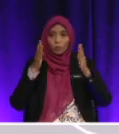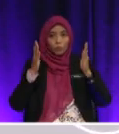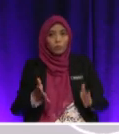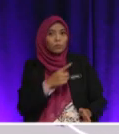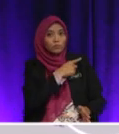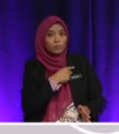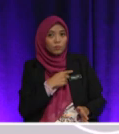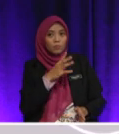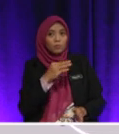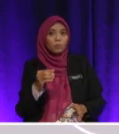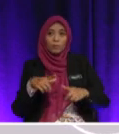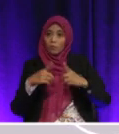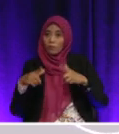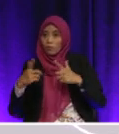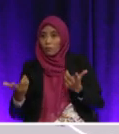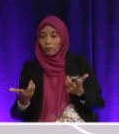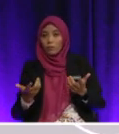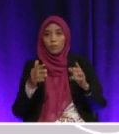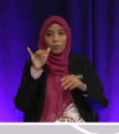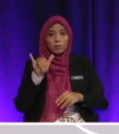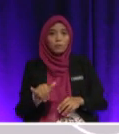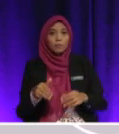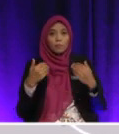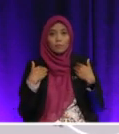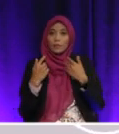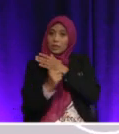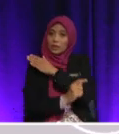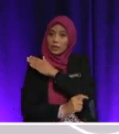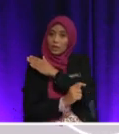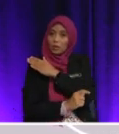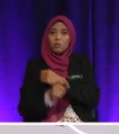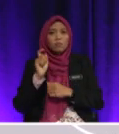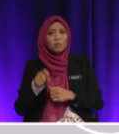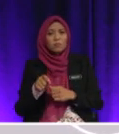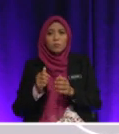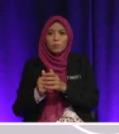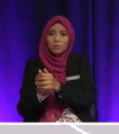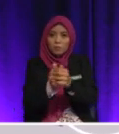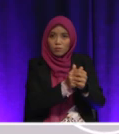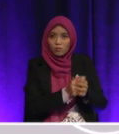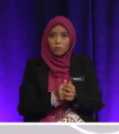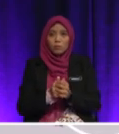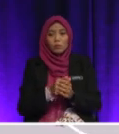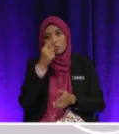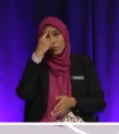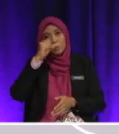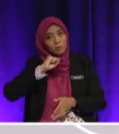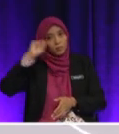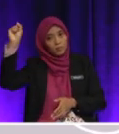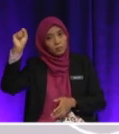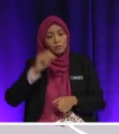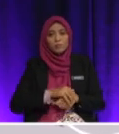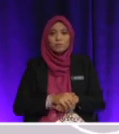lain yang ada di tanah Melayu perlu bersatu jika maho merdeka tanpa kerjasama kaum